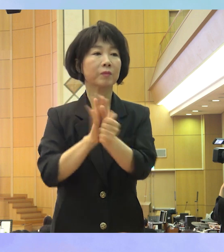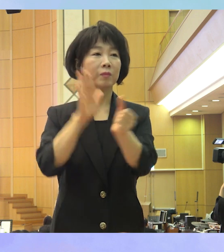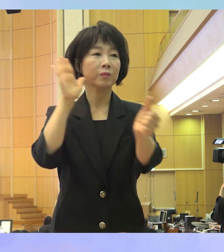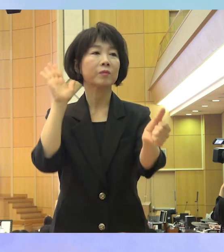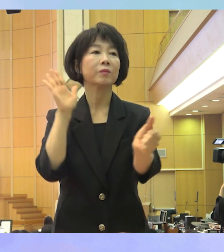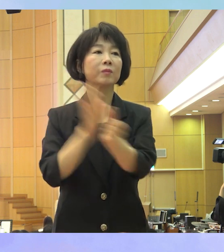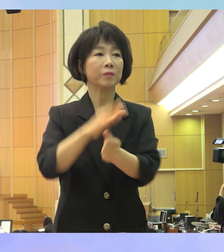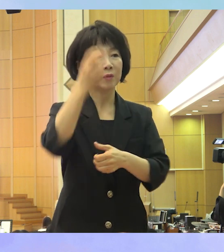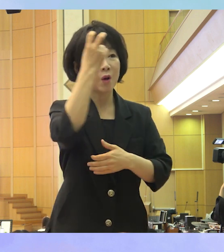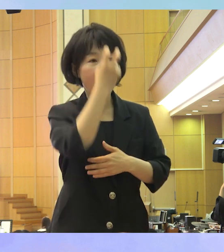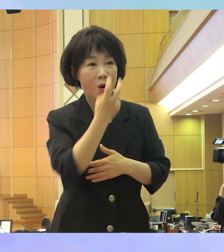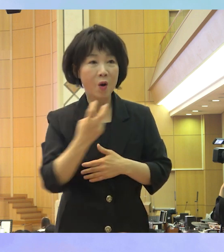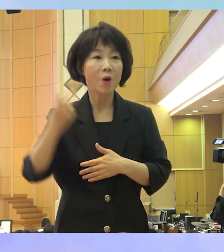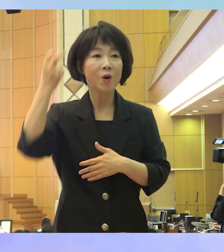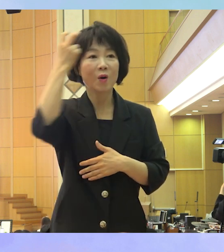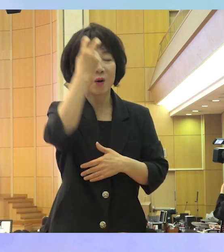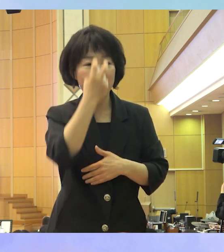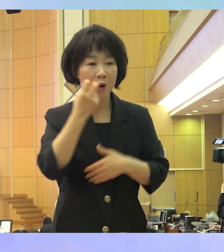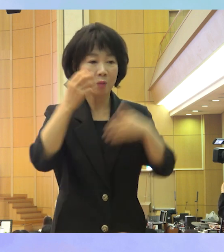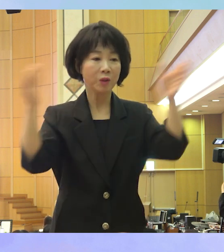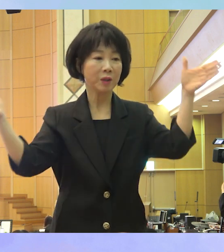돌보시네.